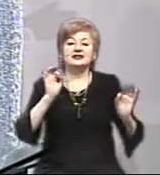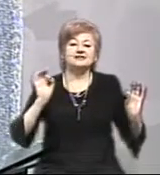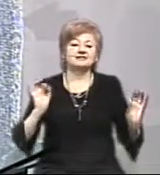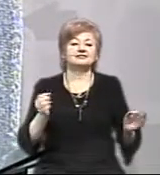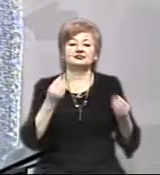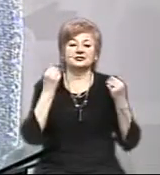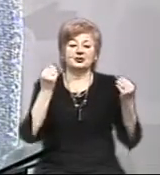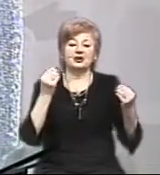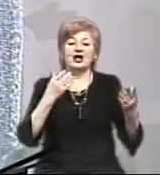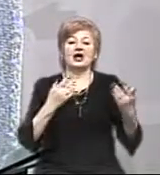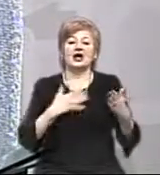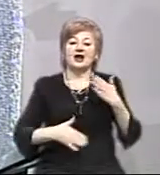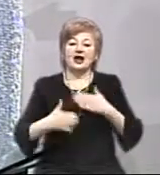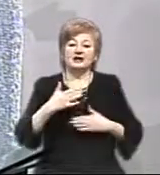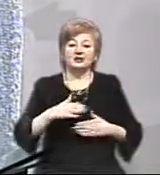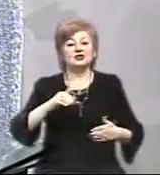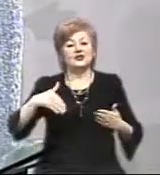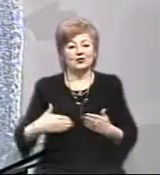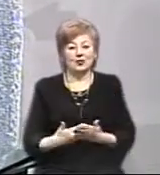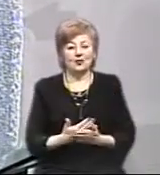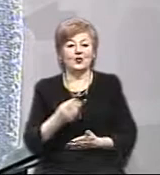небувалих радостей у новому